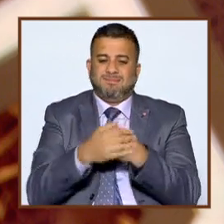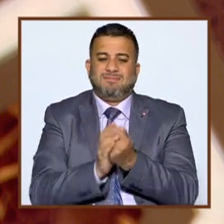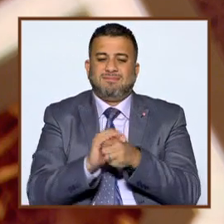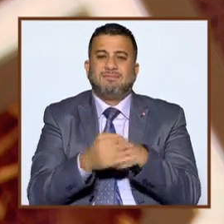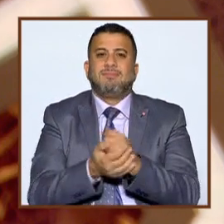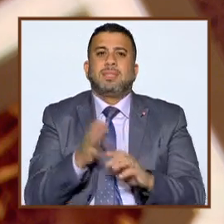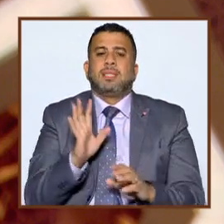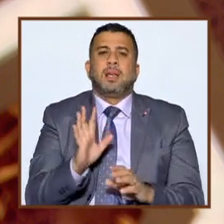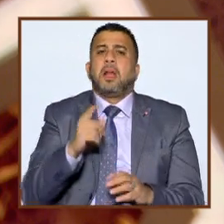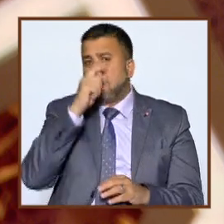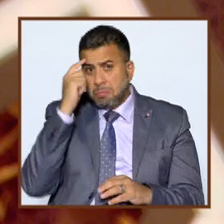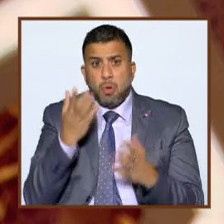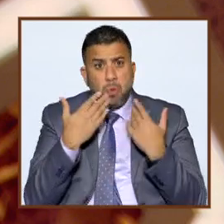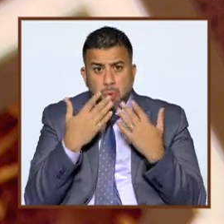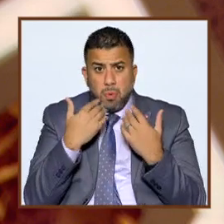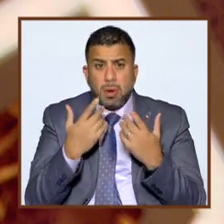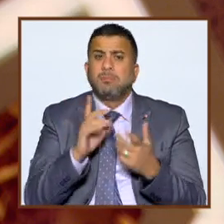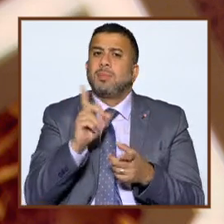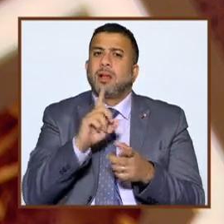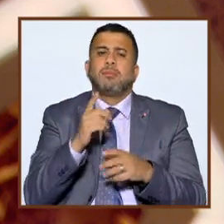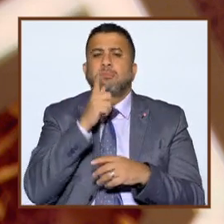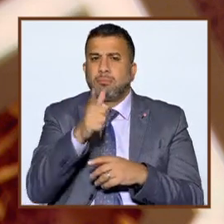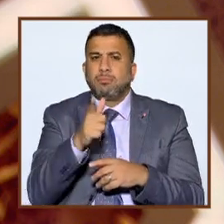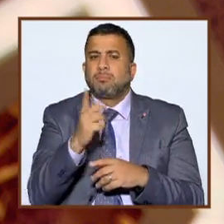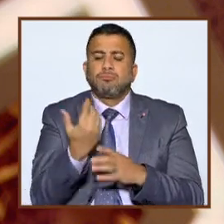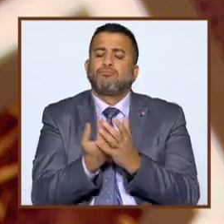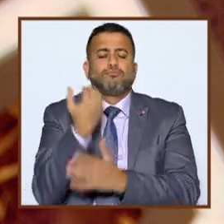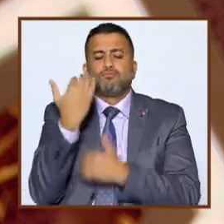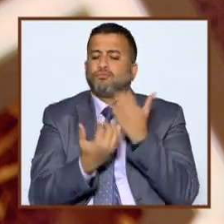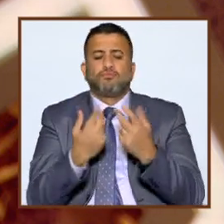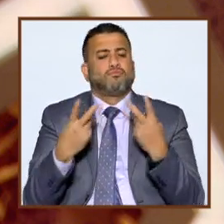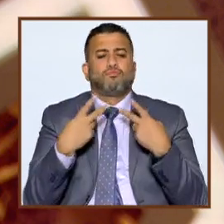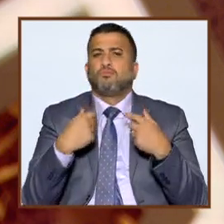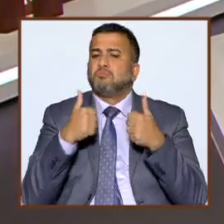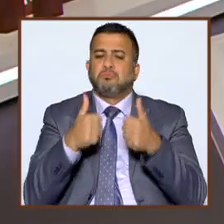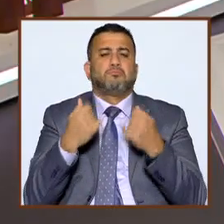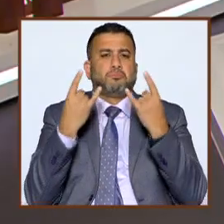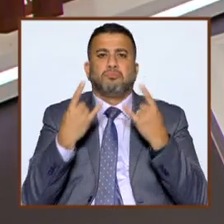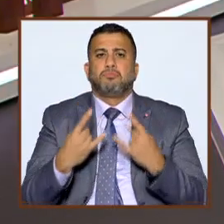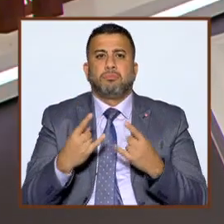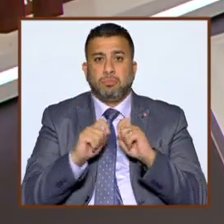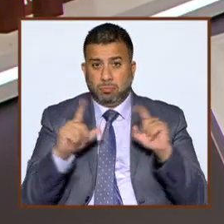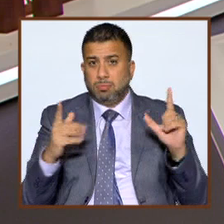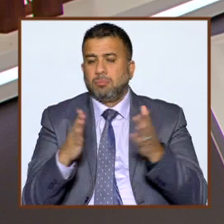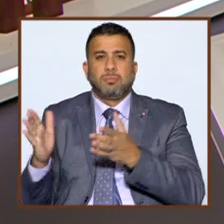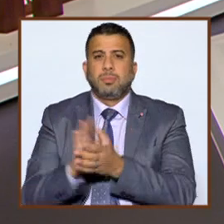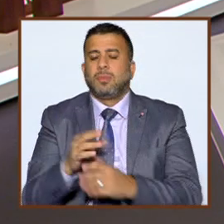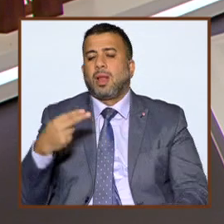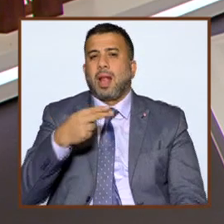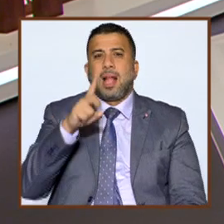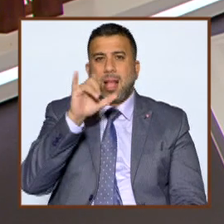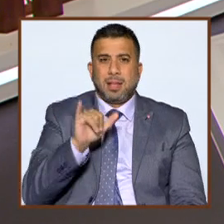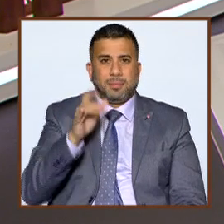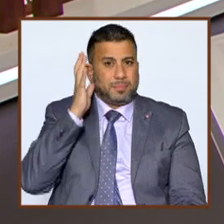أصلا ولا يحتاج إلى أن يغسل يديه ثانيا. علي يقول دخلت